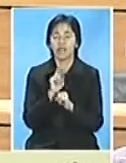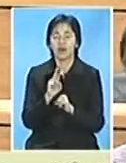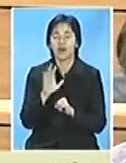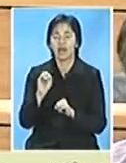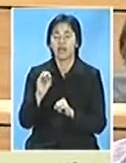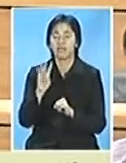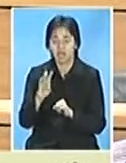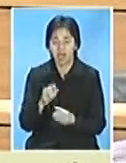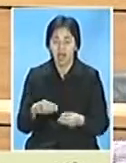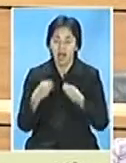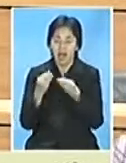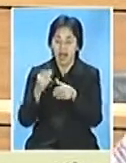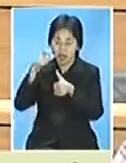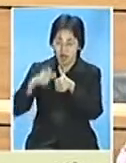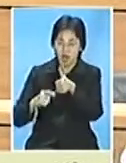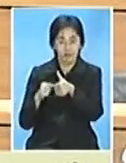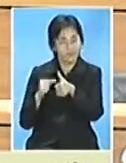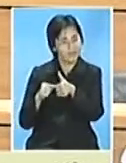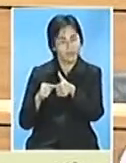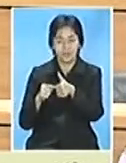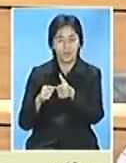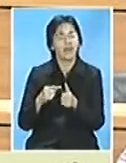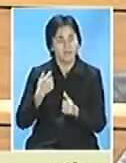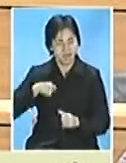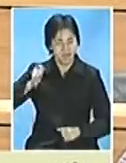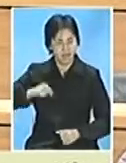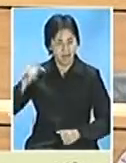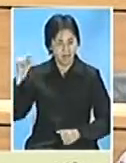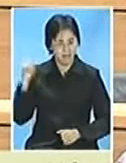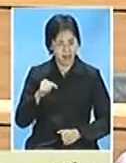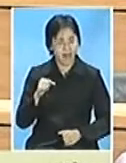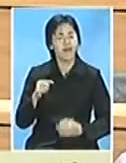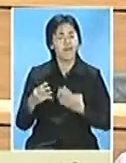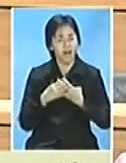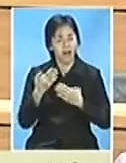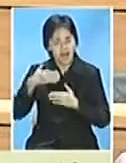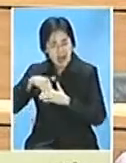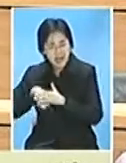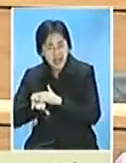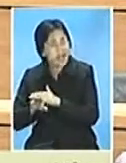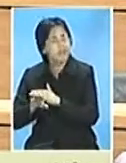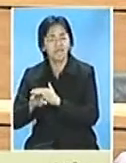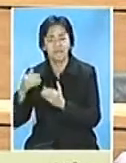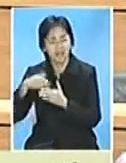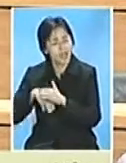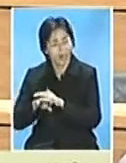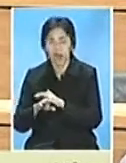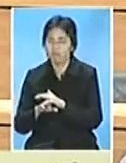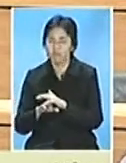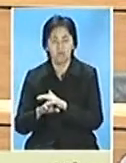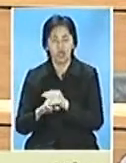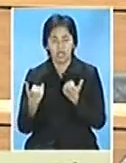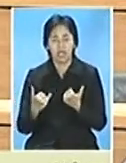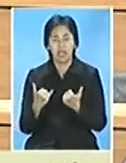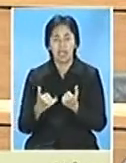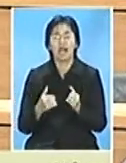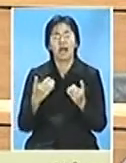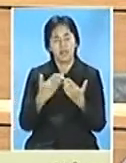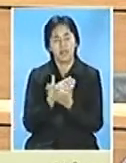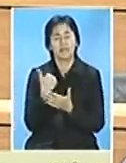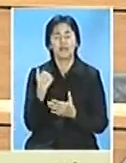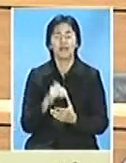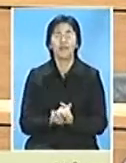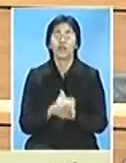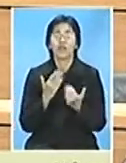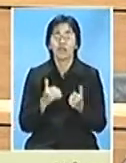เอื้อประโยชน์ให้บุคคลที่ต้องคำพิพากษาถึงที่สุดแต่หลบหนีไม่ยอมรับโทษให้ได้รับการอภัยโทษร่วม